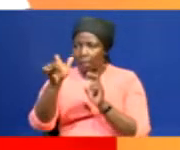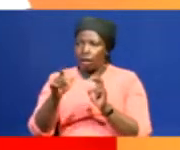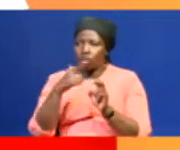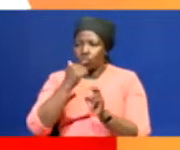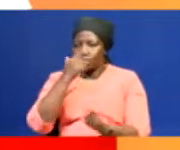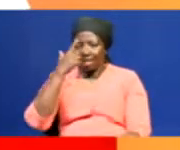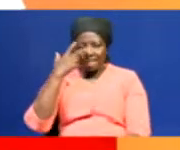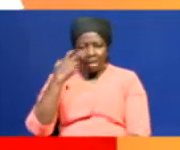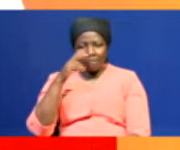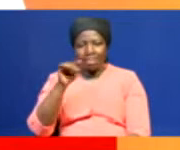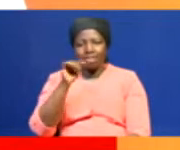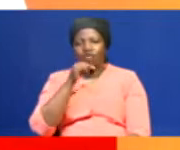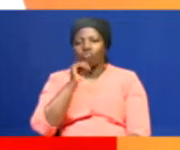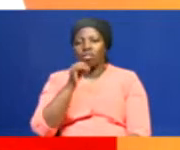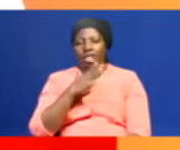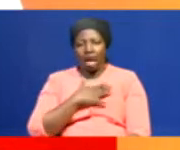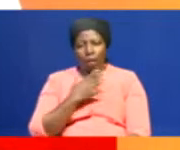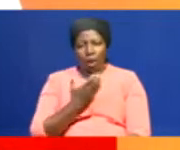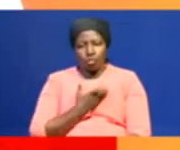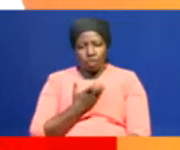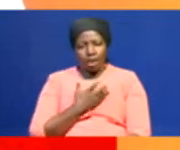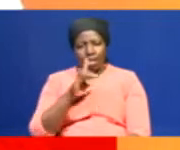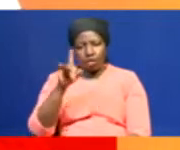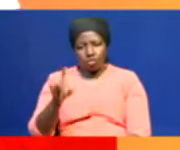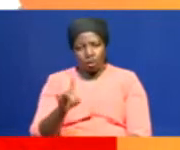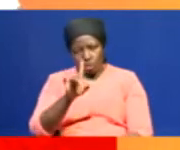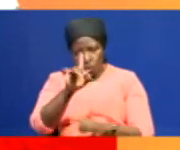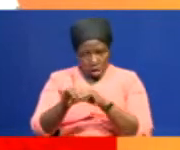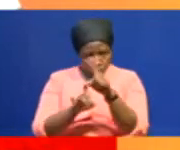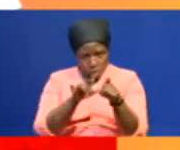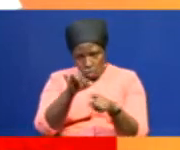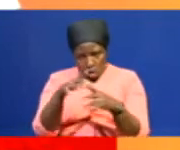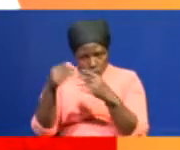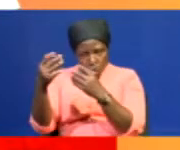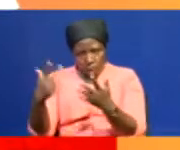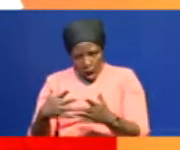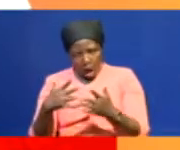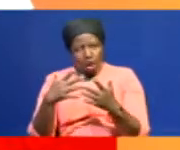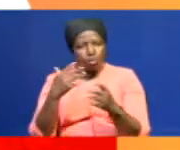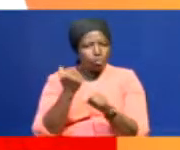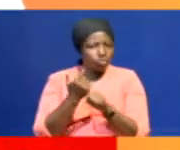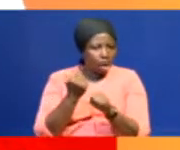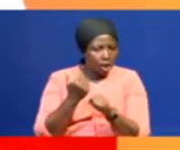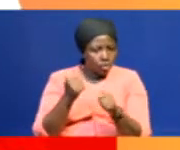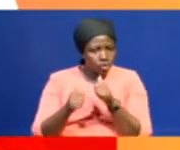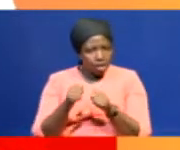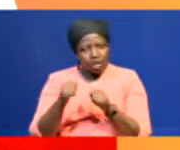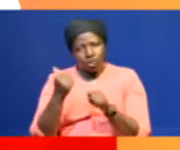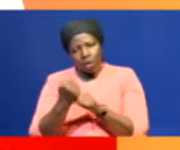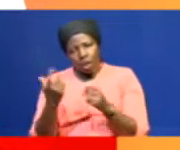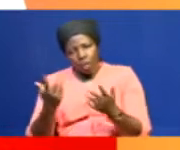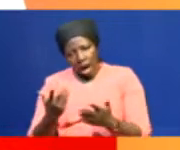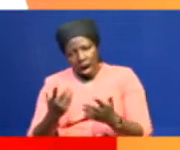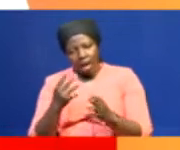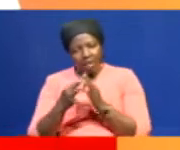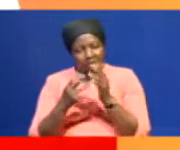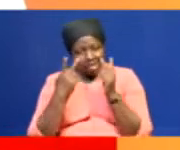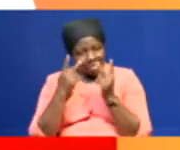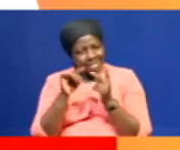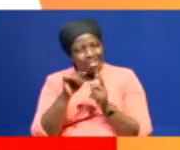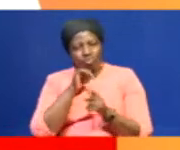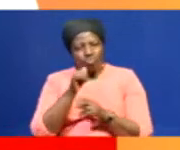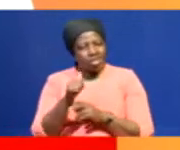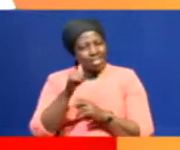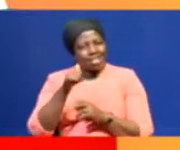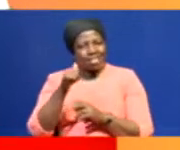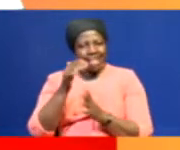si mmoja wetu, wanafaa kumshika kumuliza maswali, anatoka wapi, anaenda wapi na anafanyia wapi. Na kama wanaona si mtu mwenye haki wampeleke